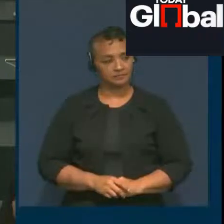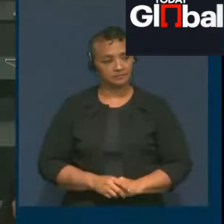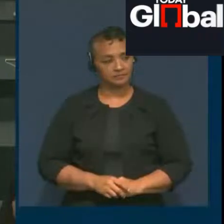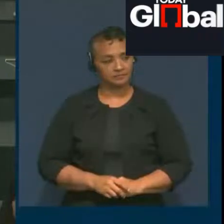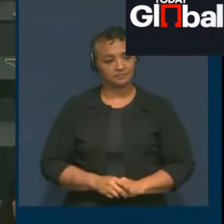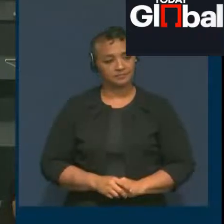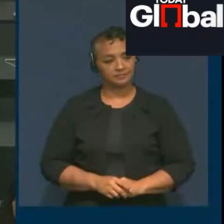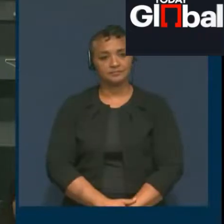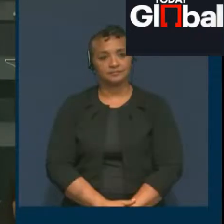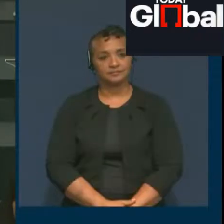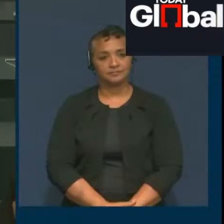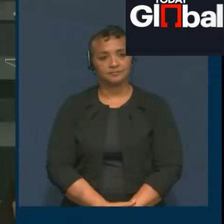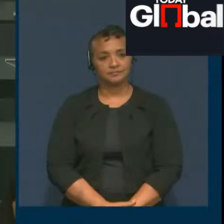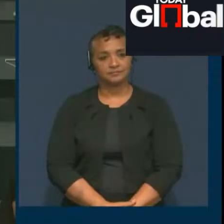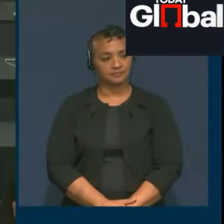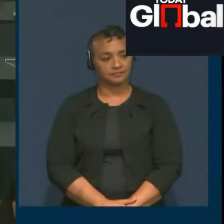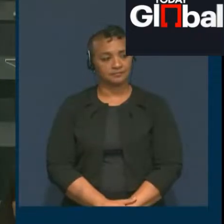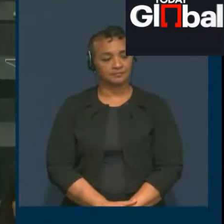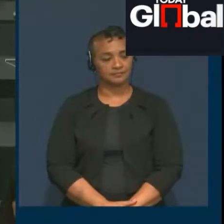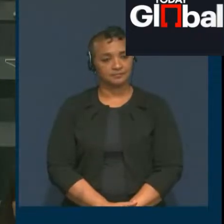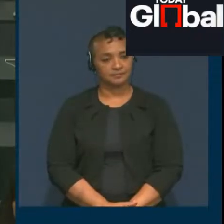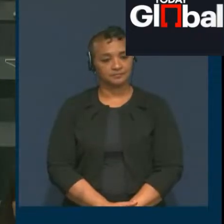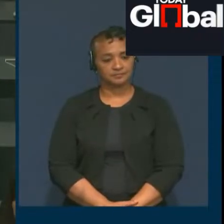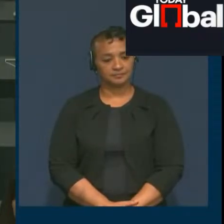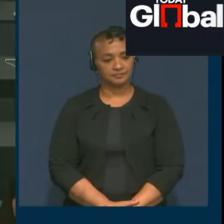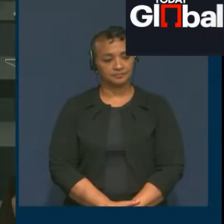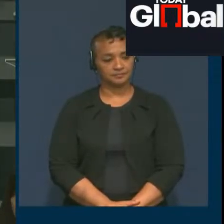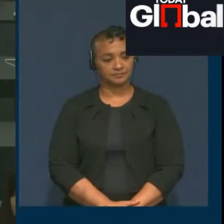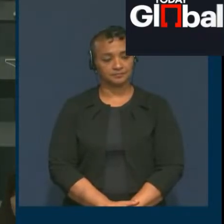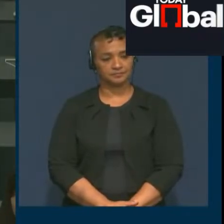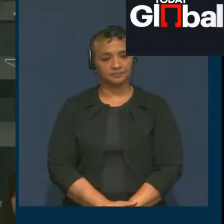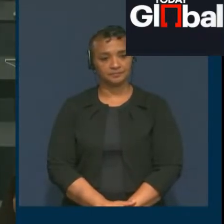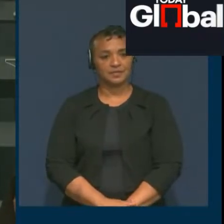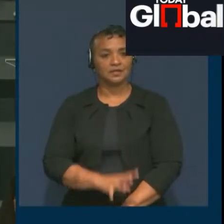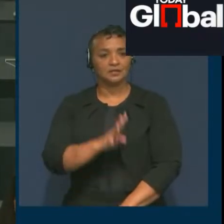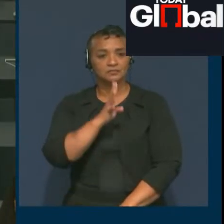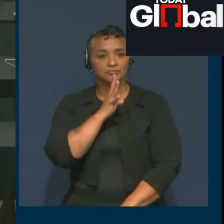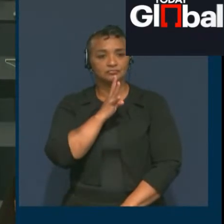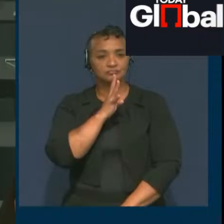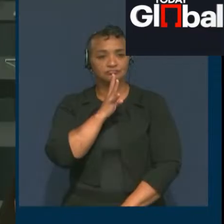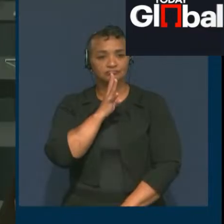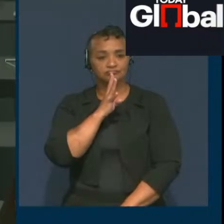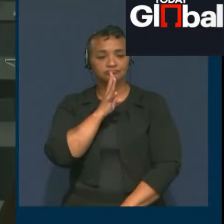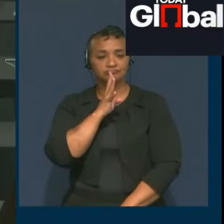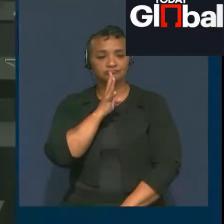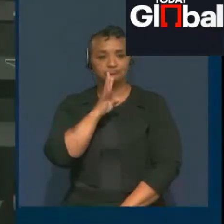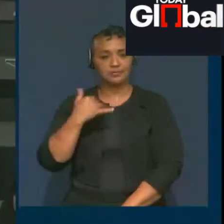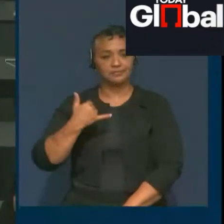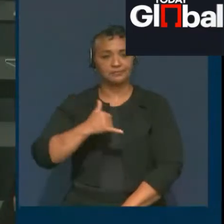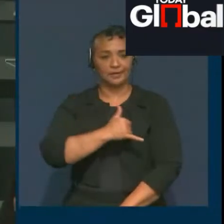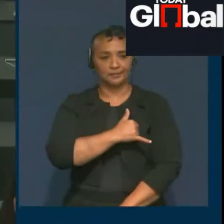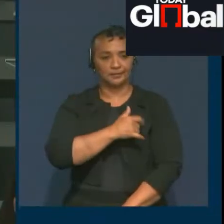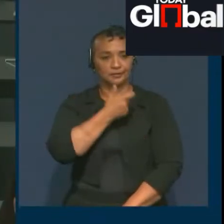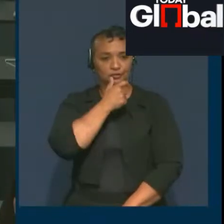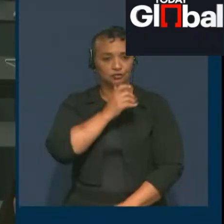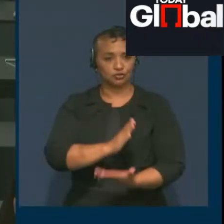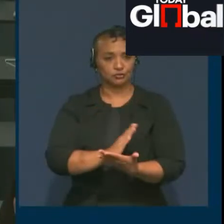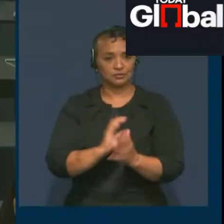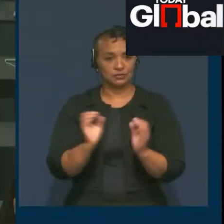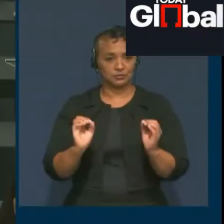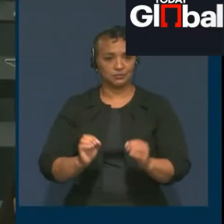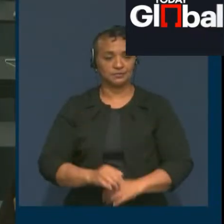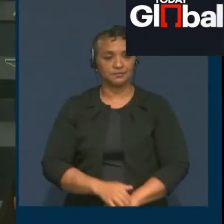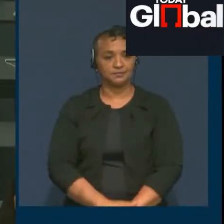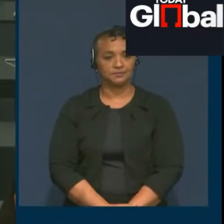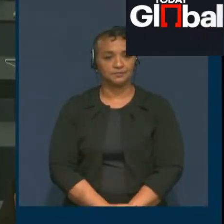انطلاقا من رؤية قطر الوطنية 2030 تبنت دولة قطر نهجا يقوم على التنمية الشاملة